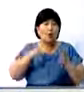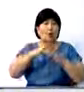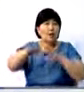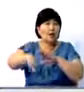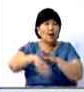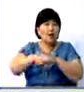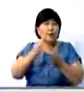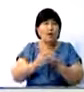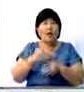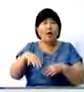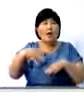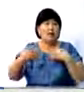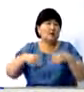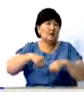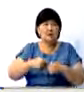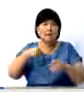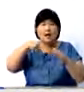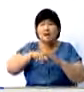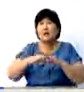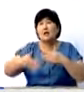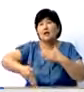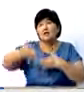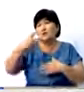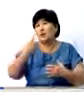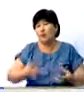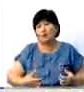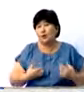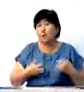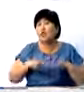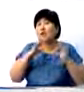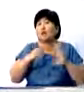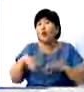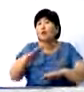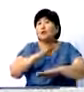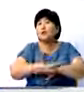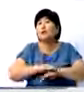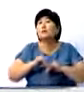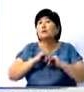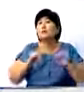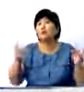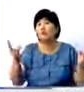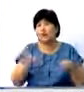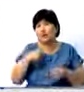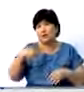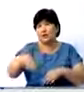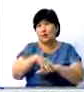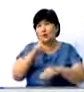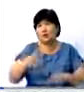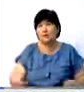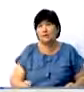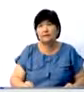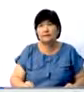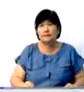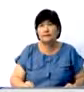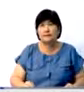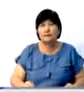қаңырап бос тұр. Алқам-салқам ғимараттың іші ғана емес, сырты да үрей тудырады. Жалпы ауылда тәртіпті күшейту керек дейді жұртшылық. Неге қазандар